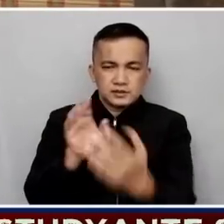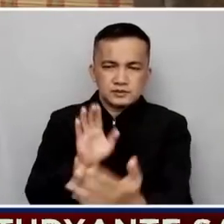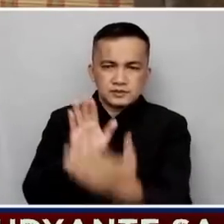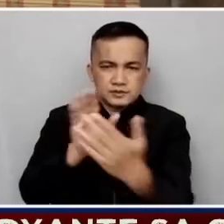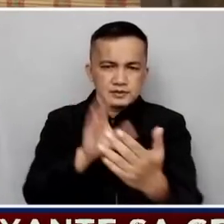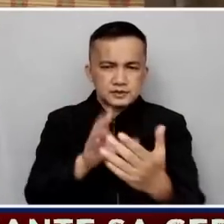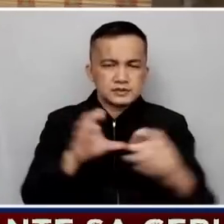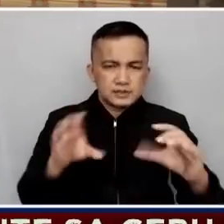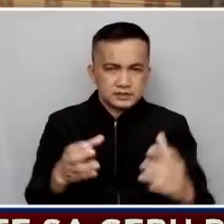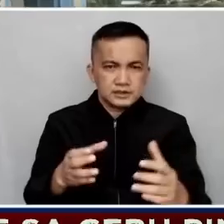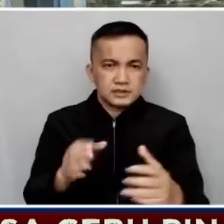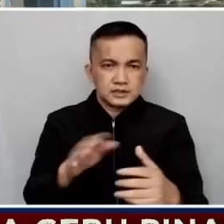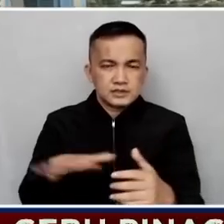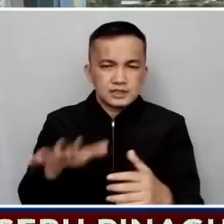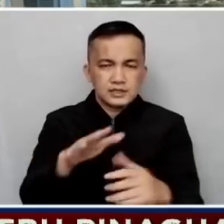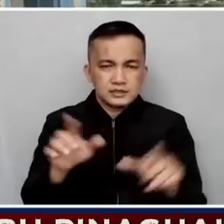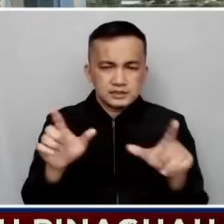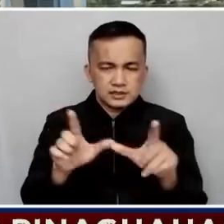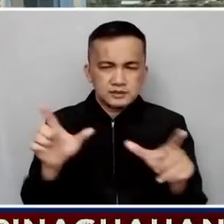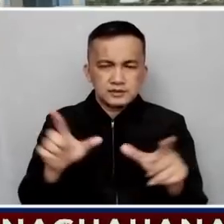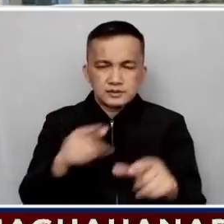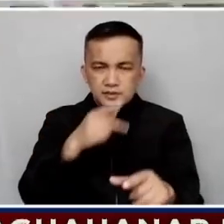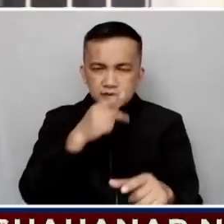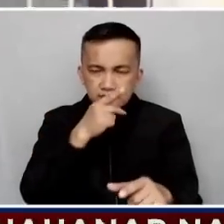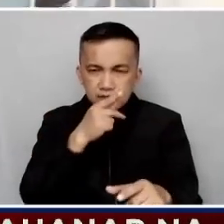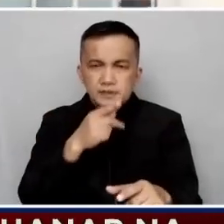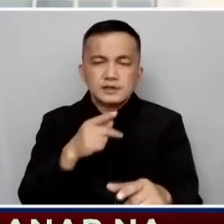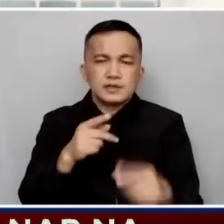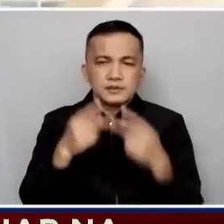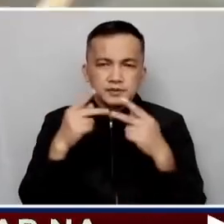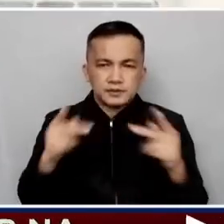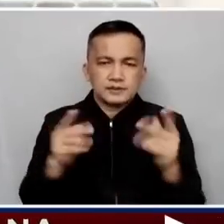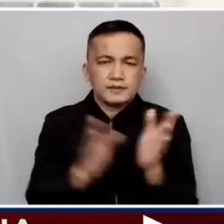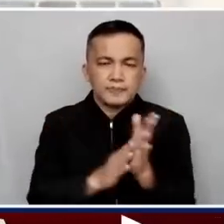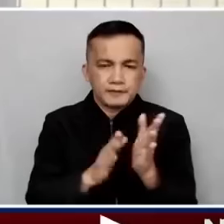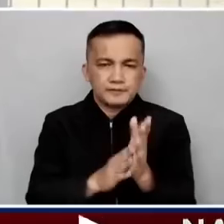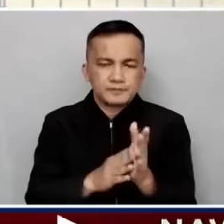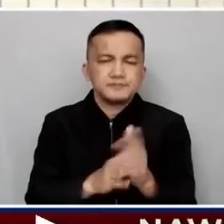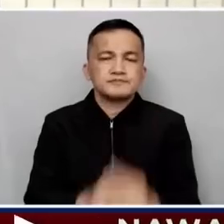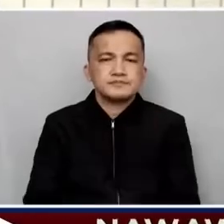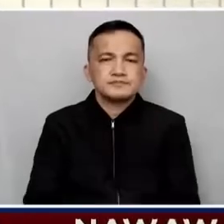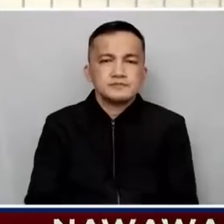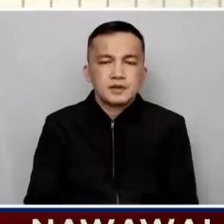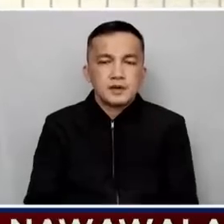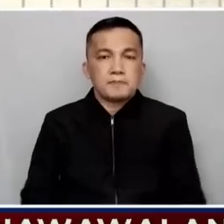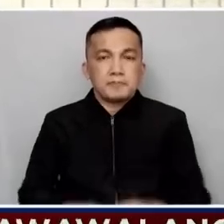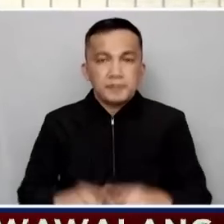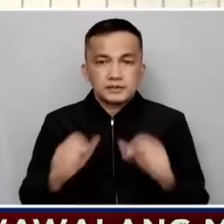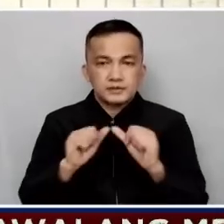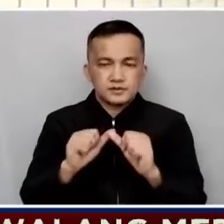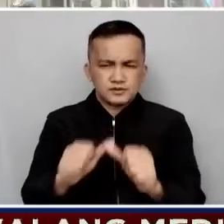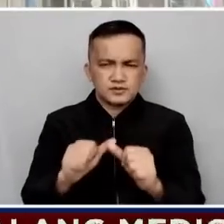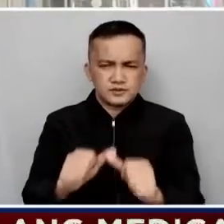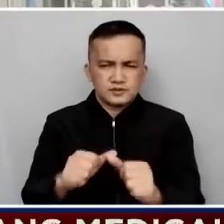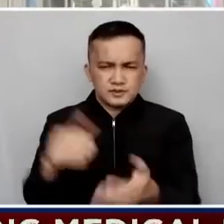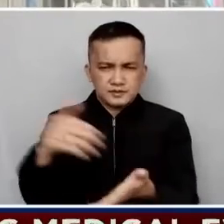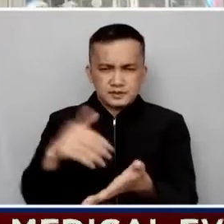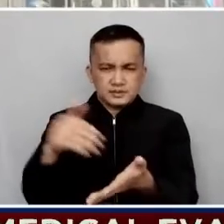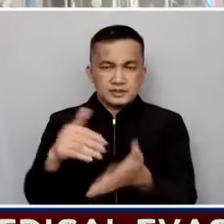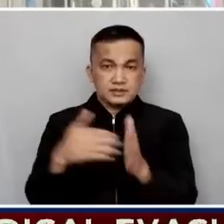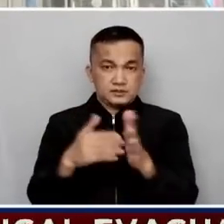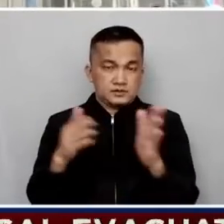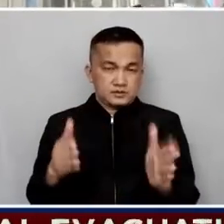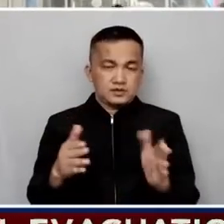face-to-face classes sa lahat ng antas sa mga pribado at pampublikong paaralan sa lungsod. Pero tuloy pa rin ang pag-aaral ng mga